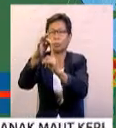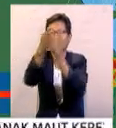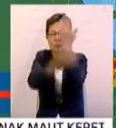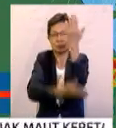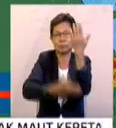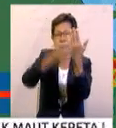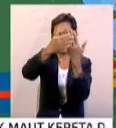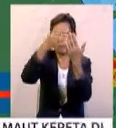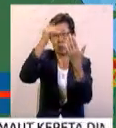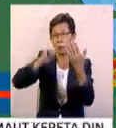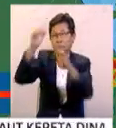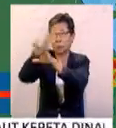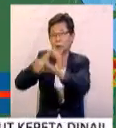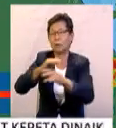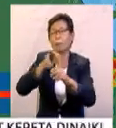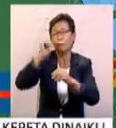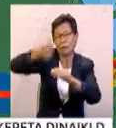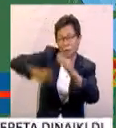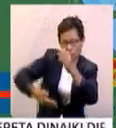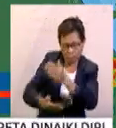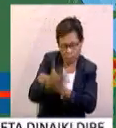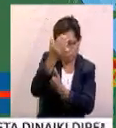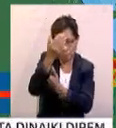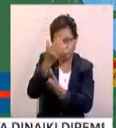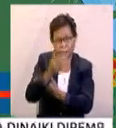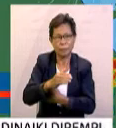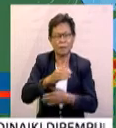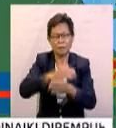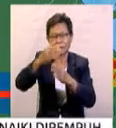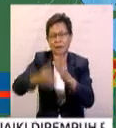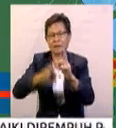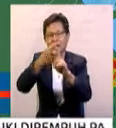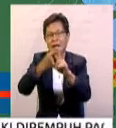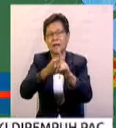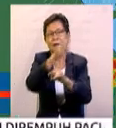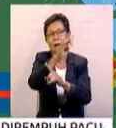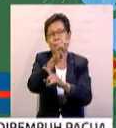seluruh Malaysia untuk sepanjang pagi esok. Sekian